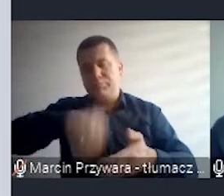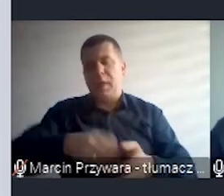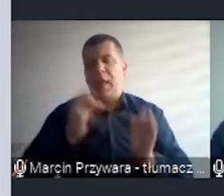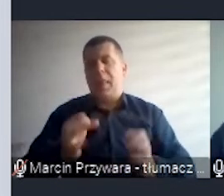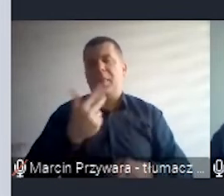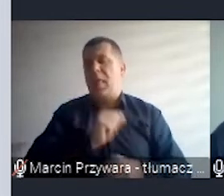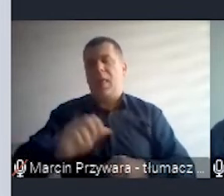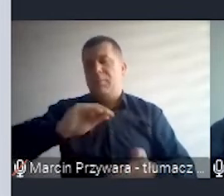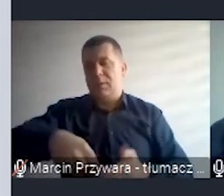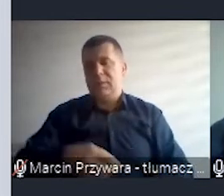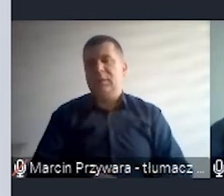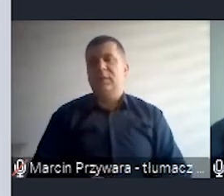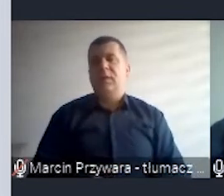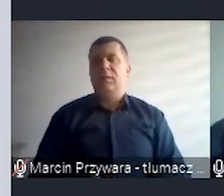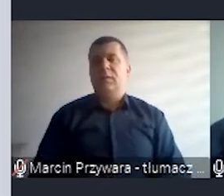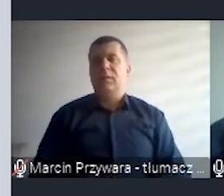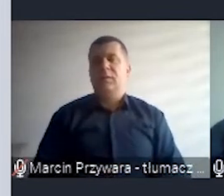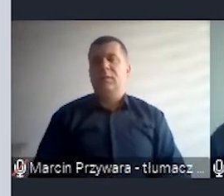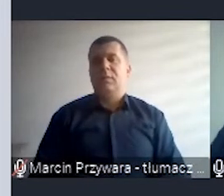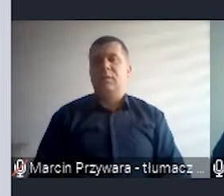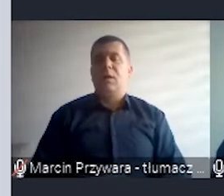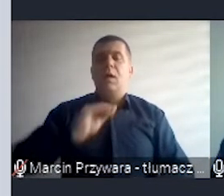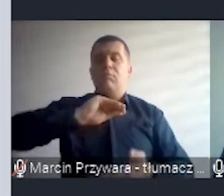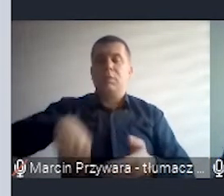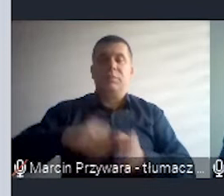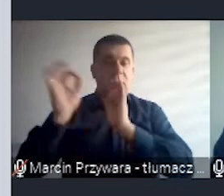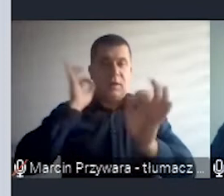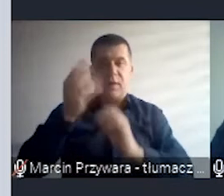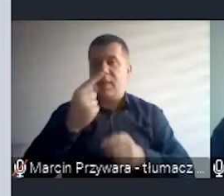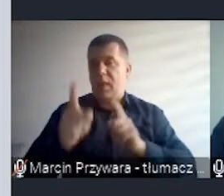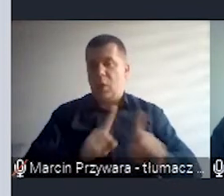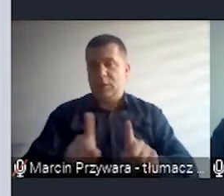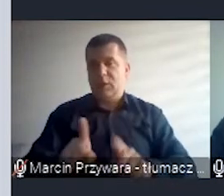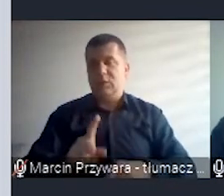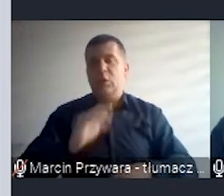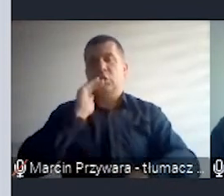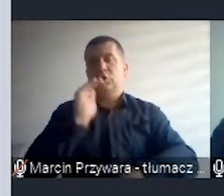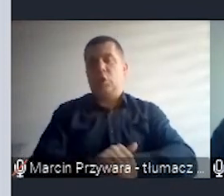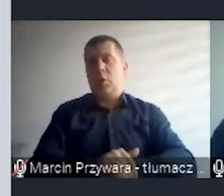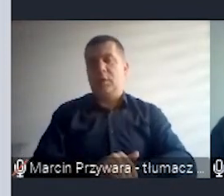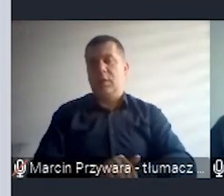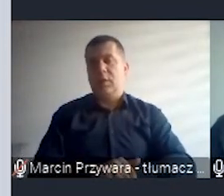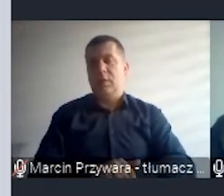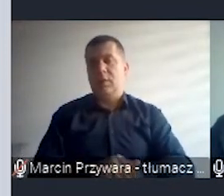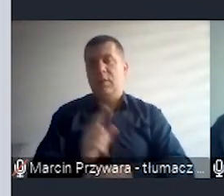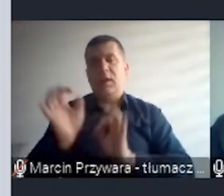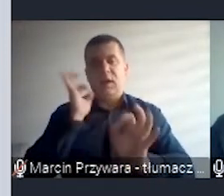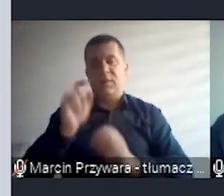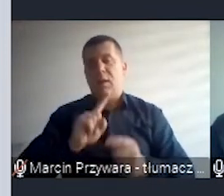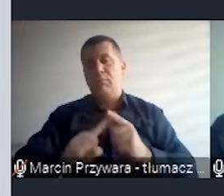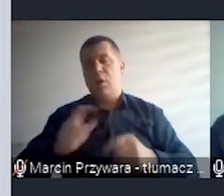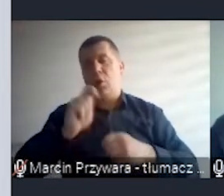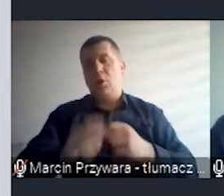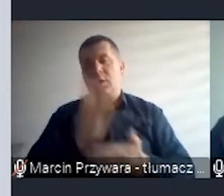oczywistych względów, natomiast podpisanie takiej informacji nie oznacza zgodzenia się z informacją pokontrolną, a po